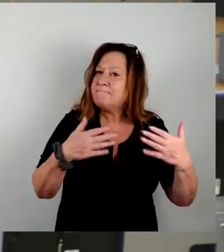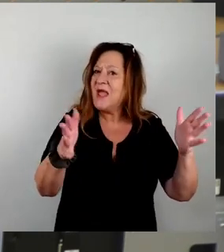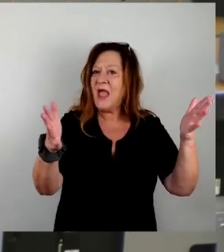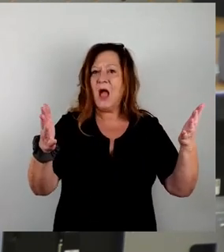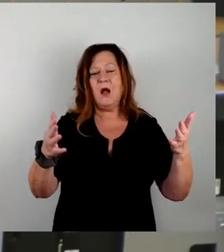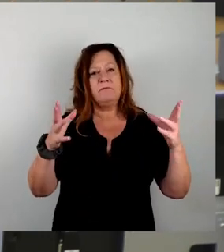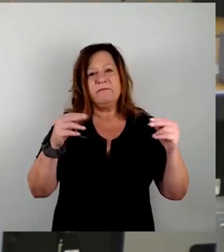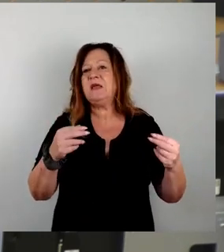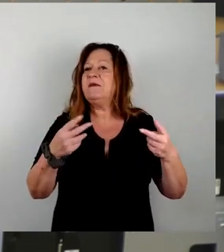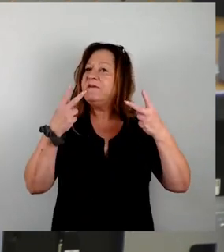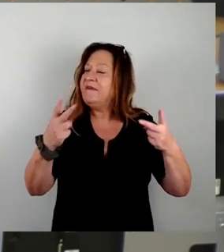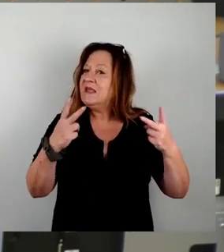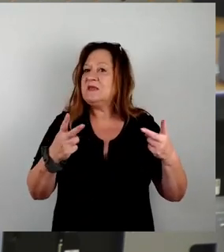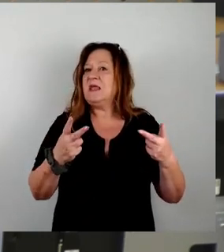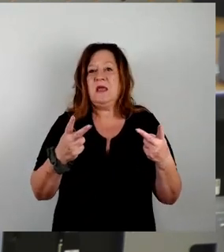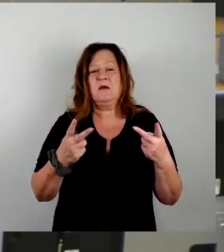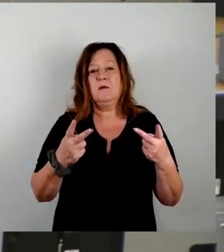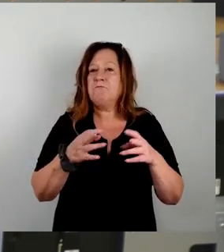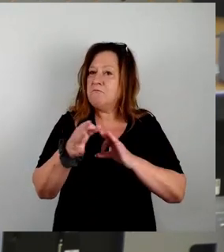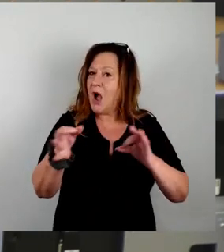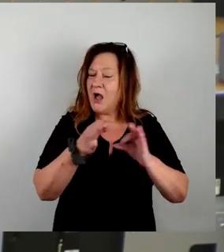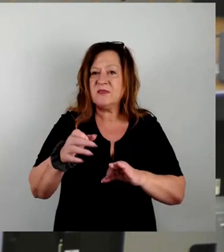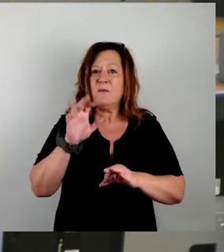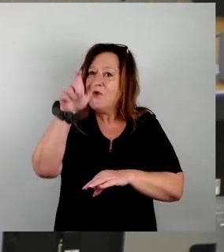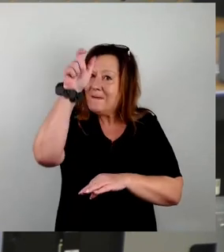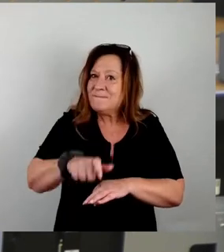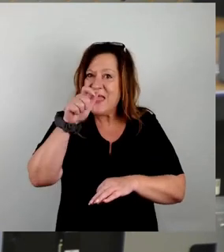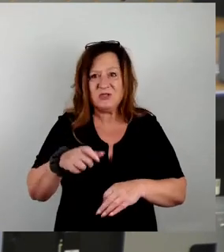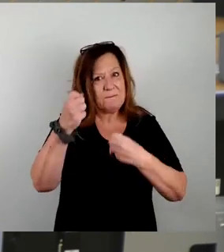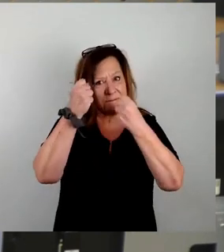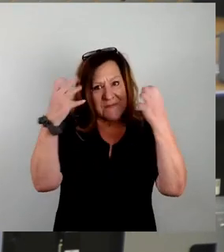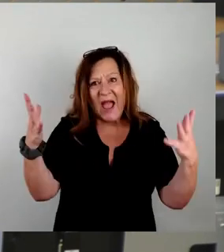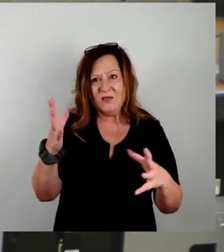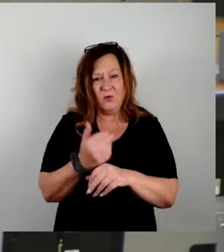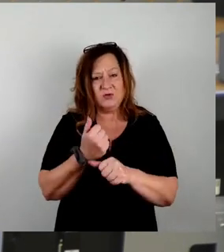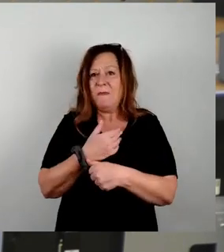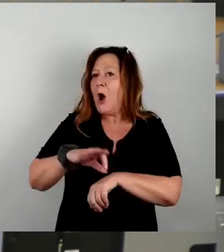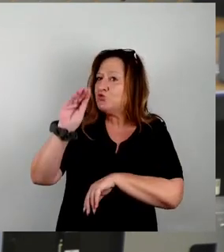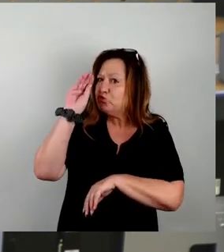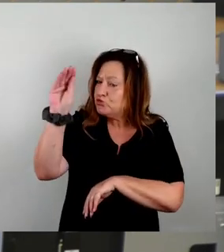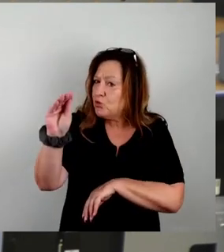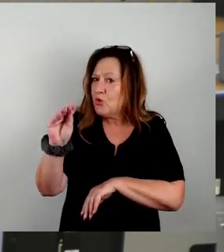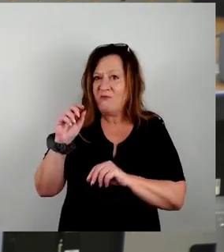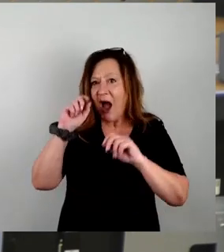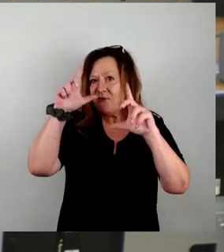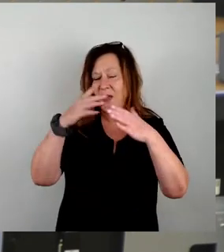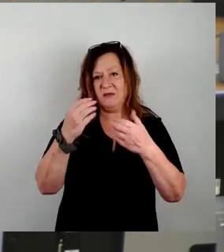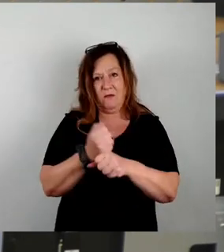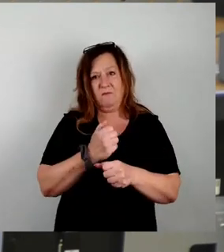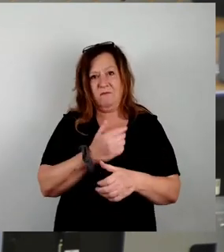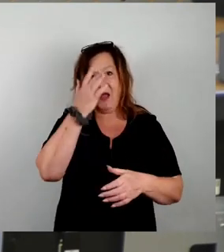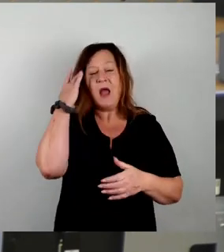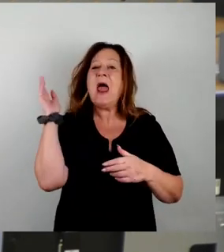zu leisten, die Menschen zu begeistern und für zukünftige Lösungen aufmerksam zu machen. Dies könnte natürlich auch ein Gegenpol sein zu Medienkampagnen